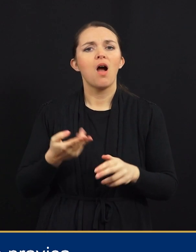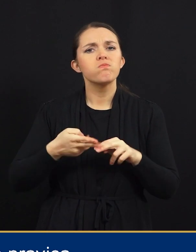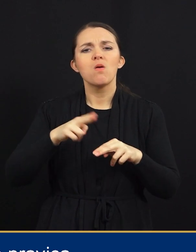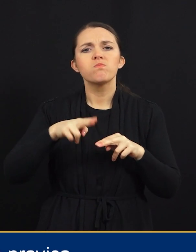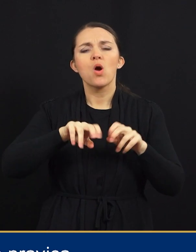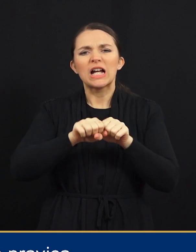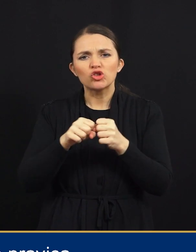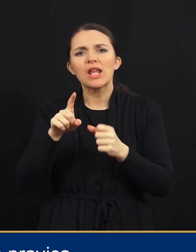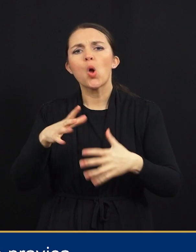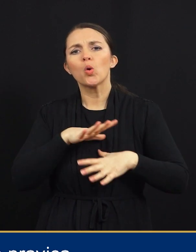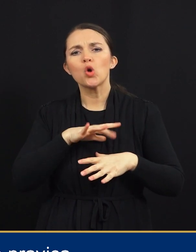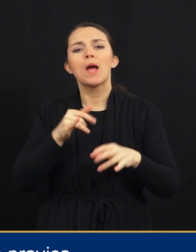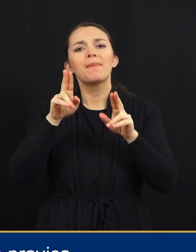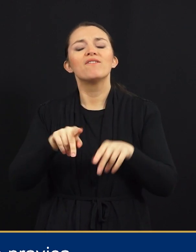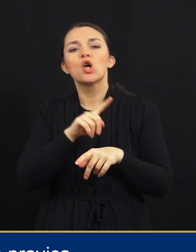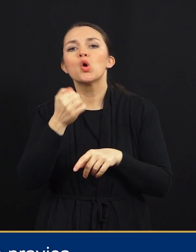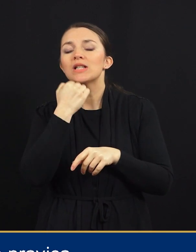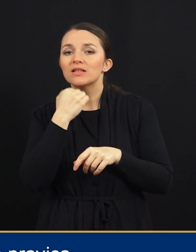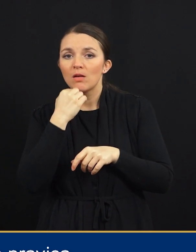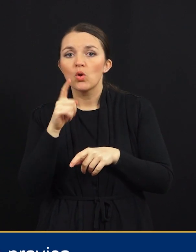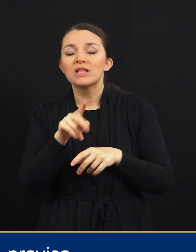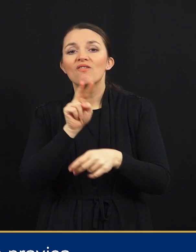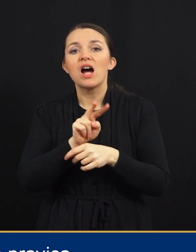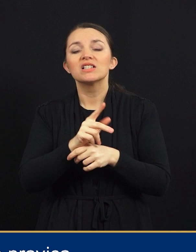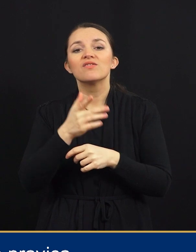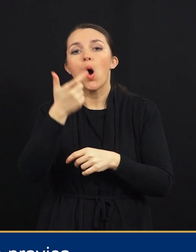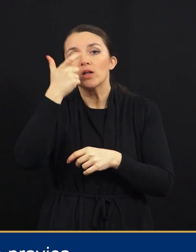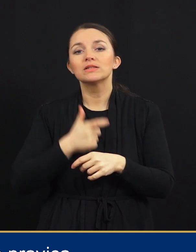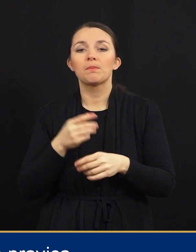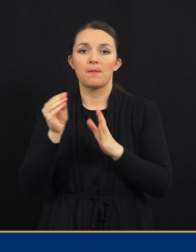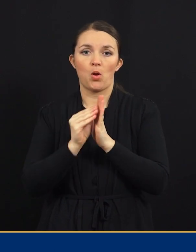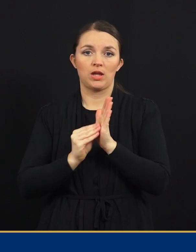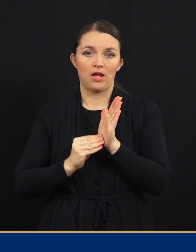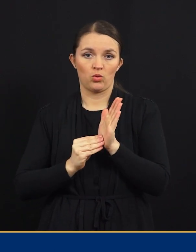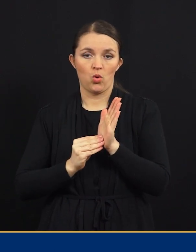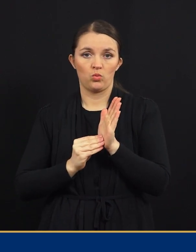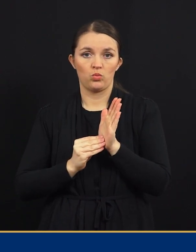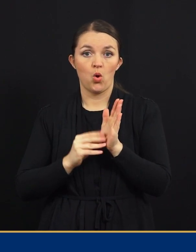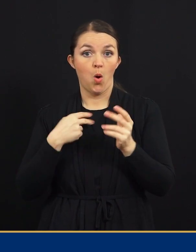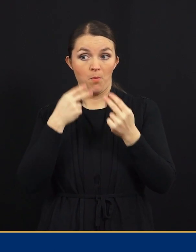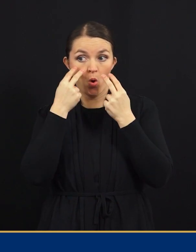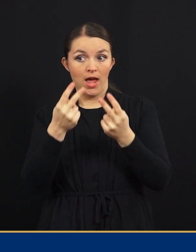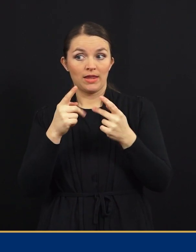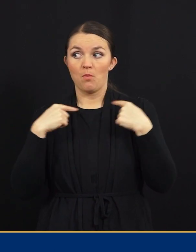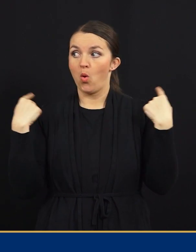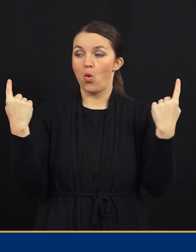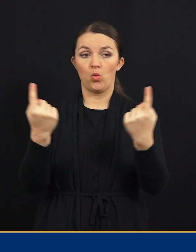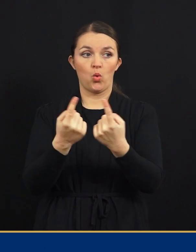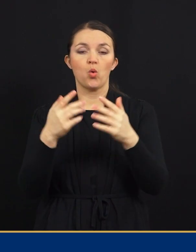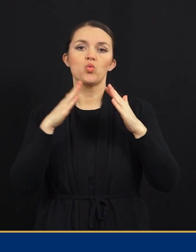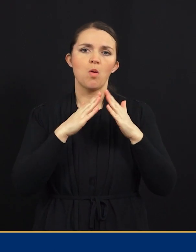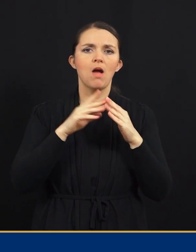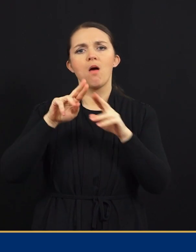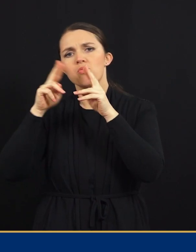Čedalje bolj kršena in ogrožena je pravica do zasebnosti in varstva osebnih podatkov. Ko pogledam okoli sebe, doma